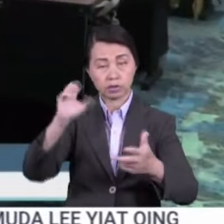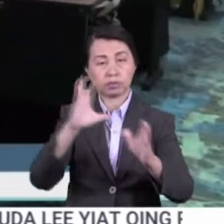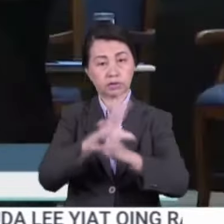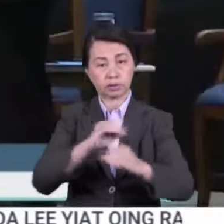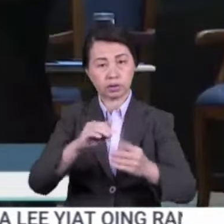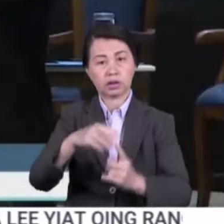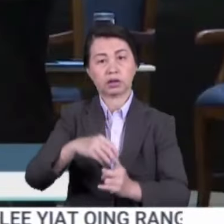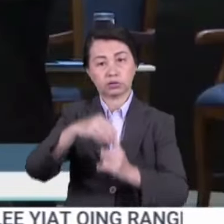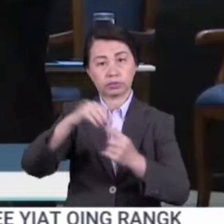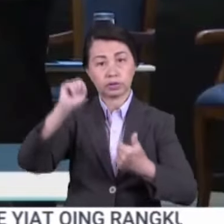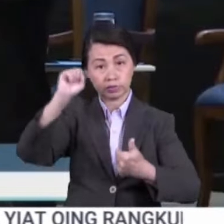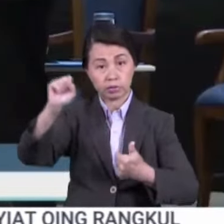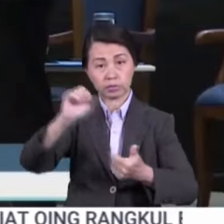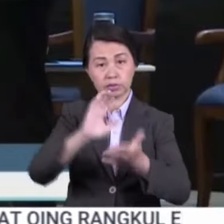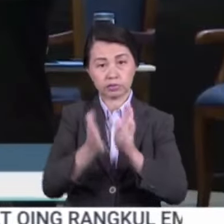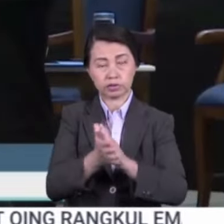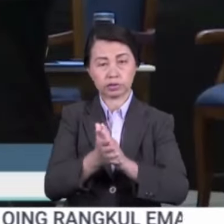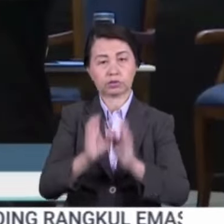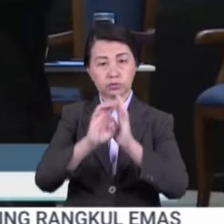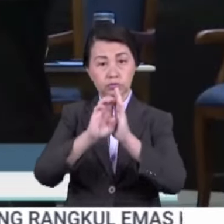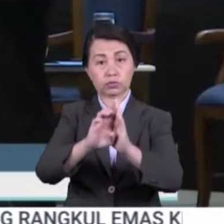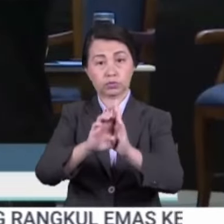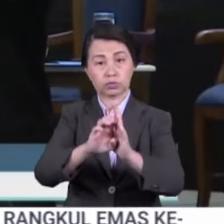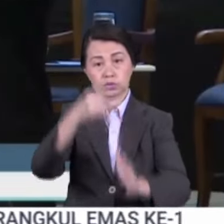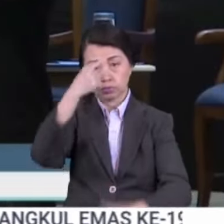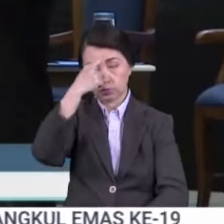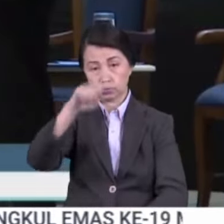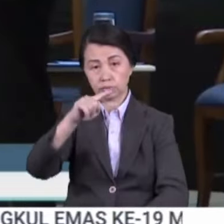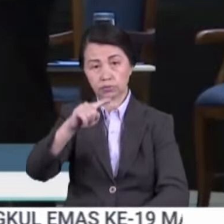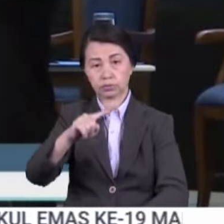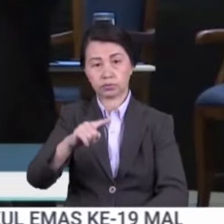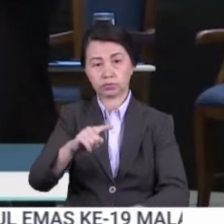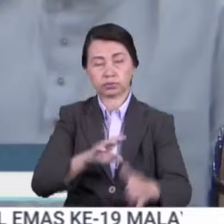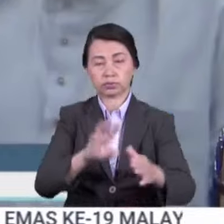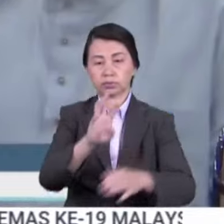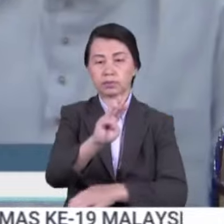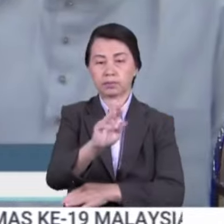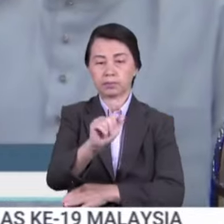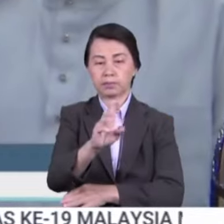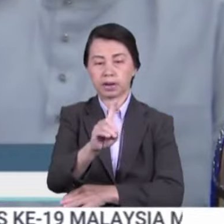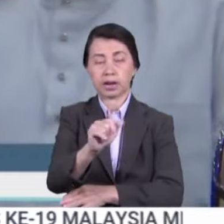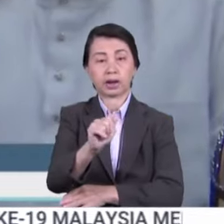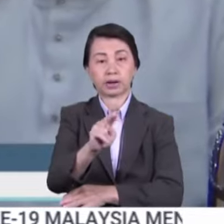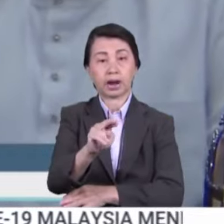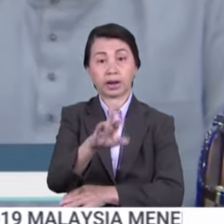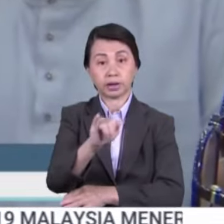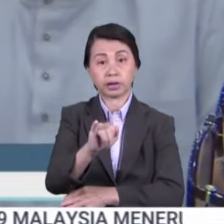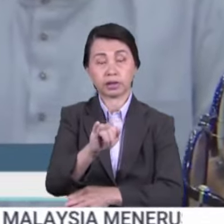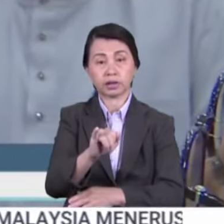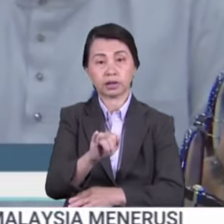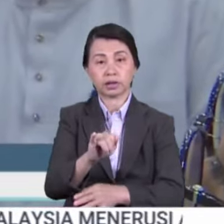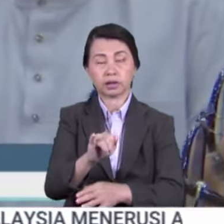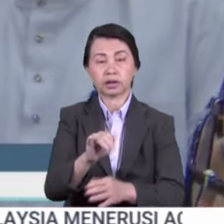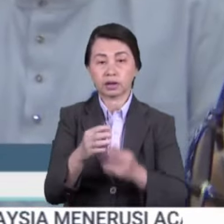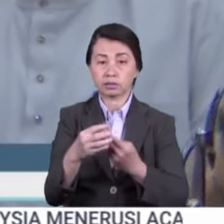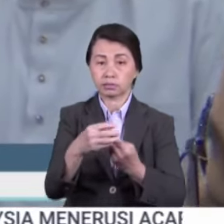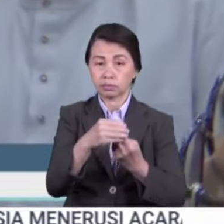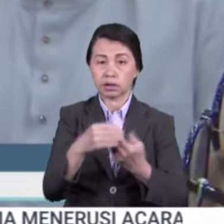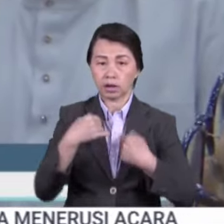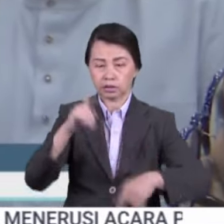Sabah menjadi role model kepada Madani itu sendiri. Kita mempunyai pelbagai suku